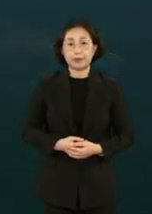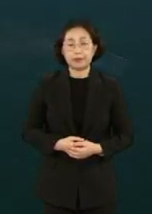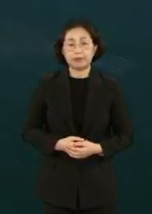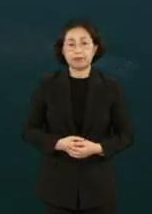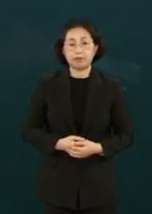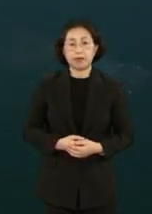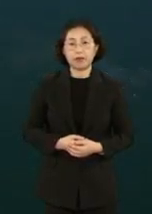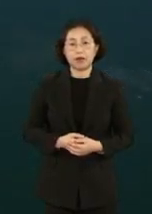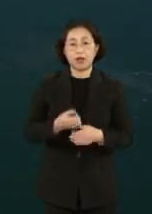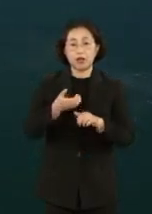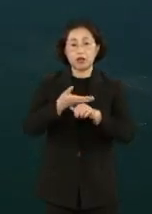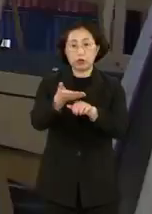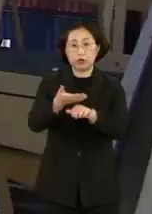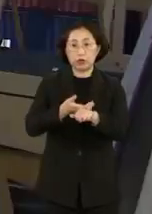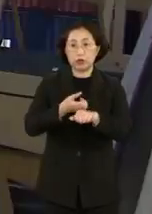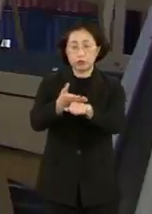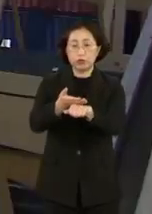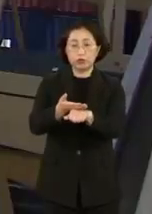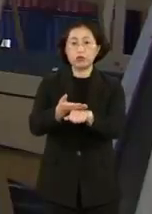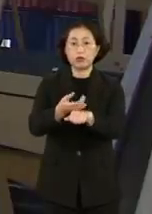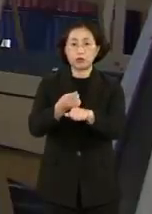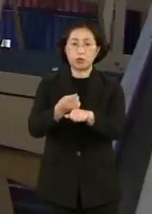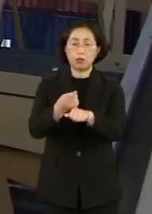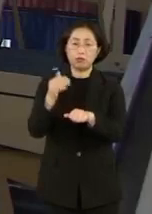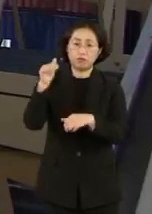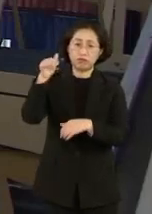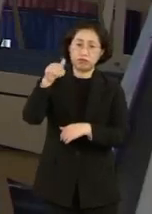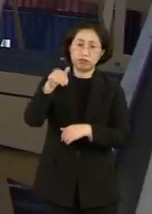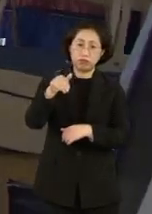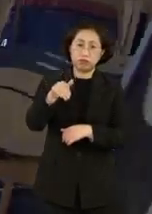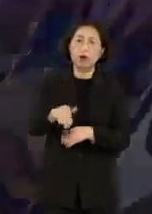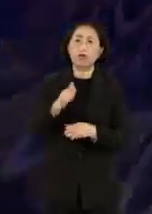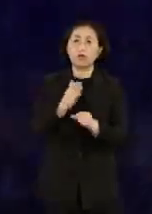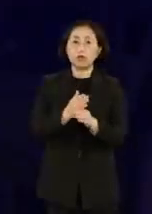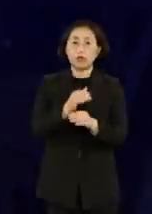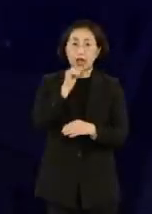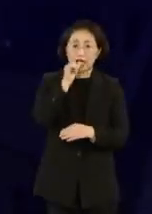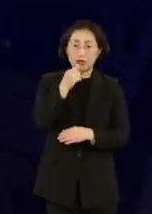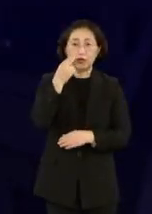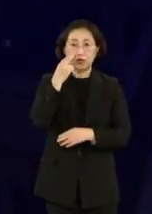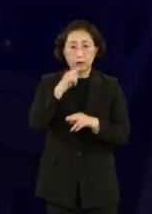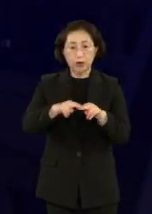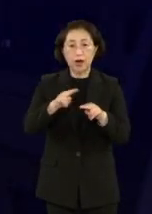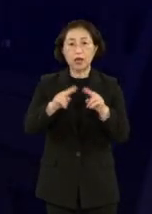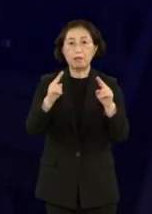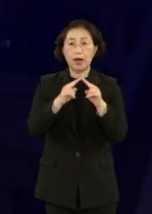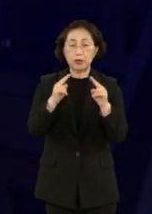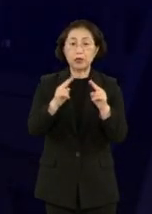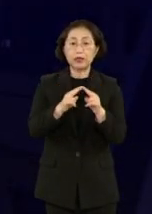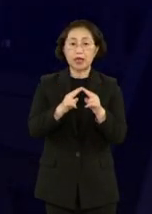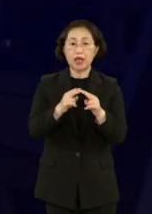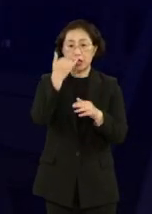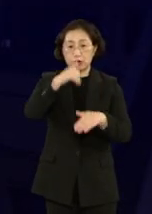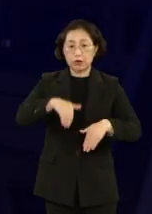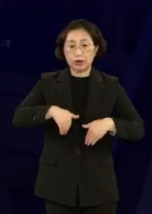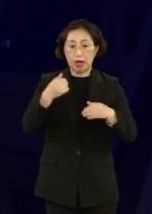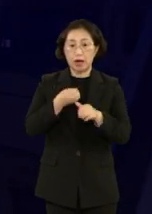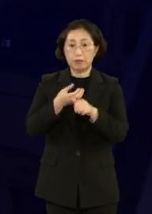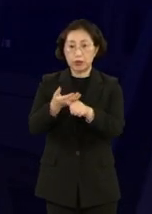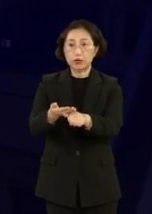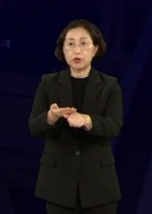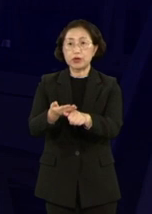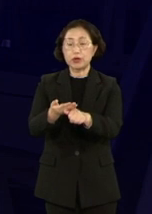가까스로 버텨오던 수출 시장도 비상이 걸렸습니다. 반도체와 자동차, 철강, 석유, 화학을 중심으로 충남 수출을 견인해온